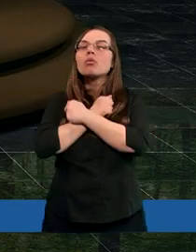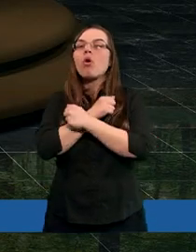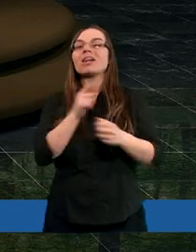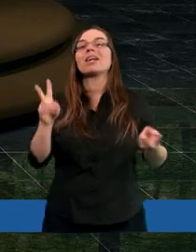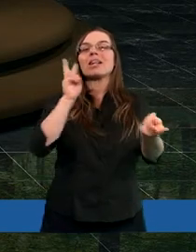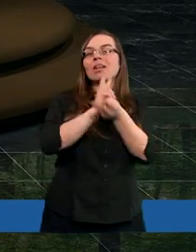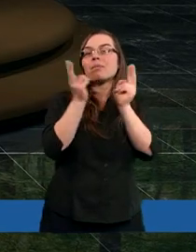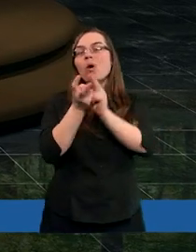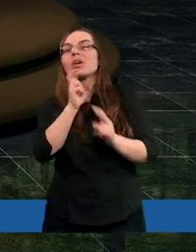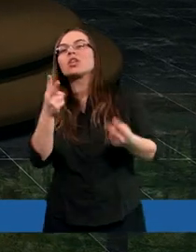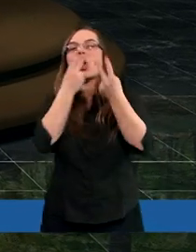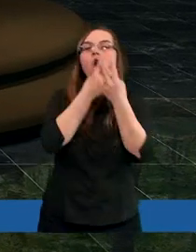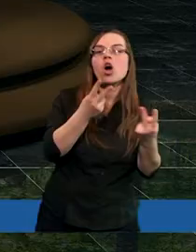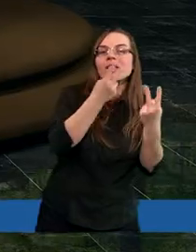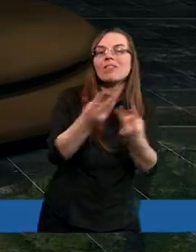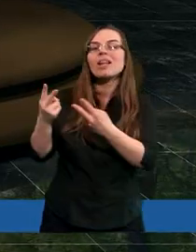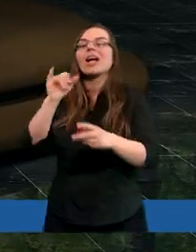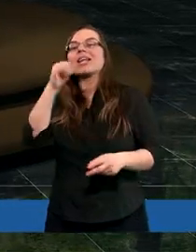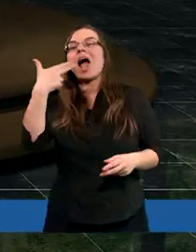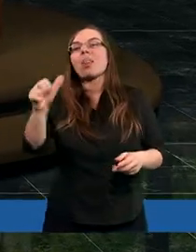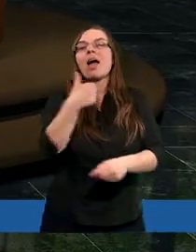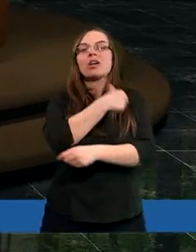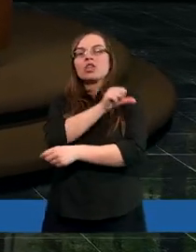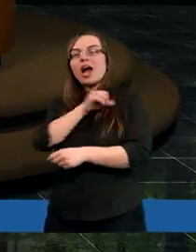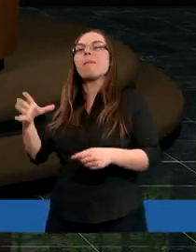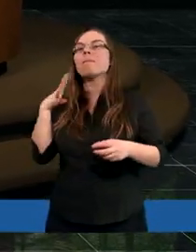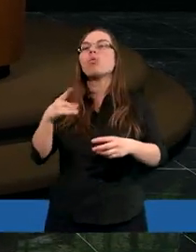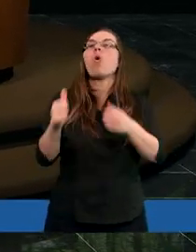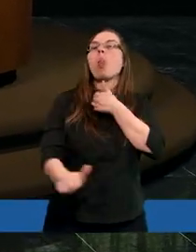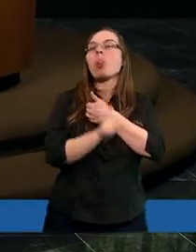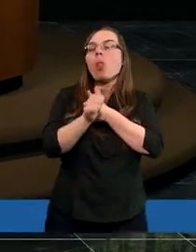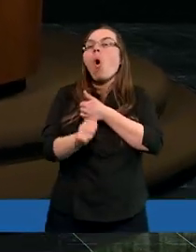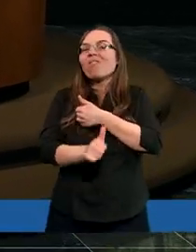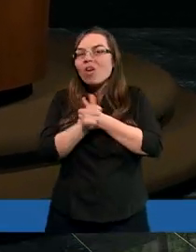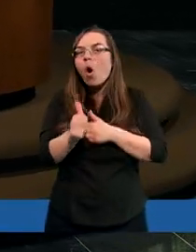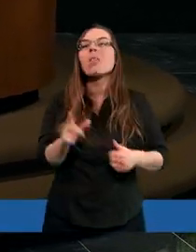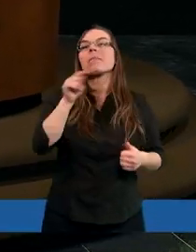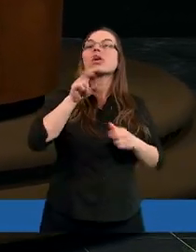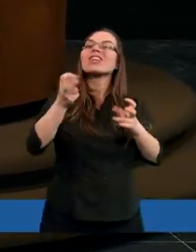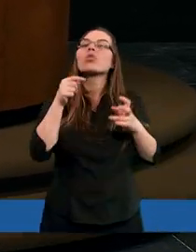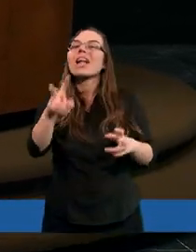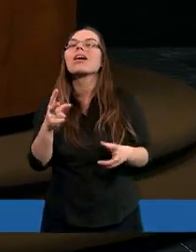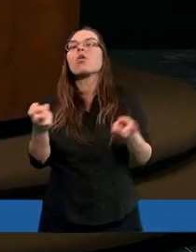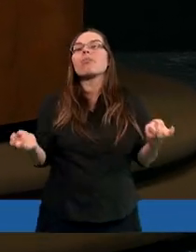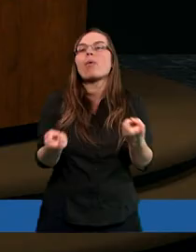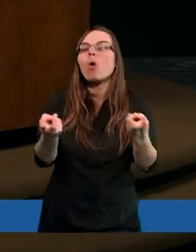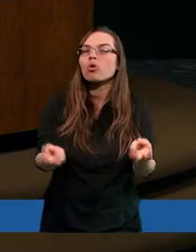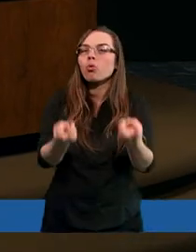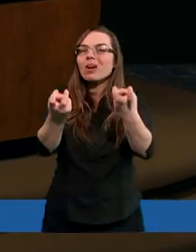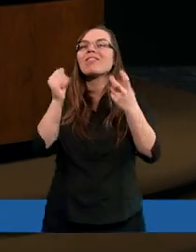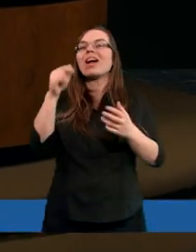Spotykanie się czy odwiedzanie Jana Chrzciciela było dowodem, że kogoś takiego poszukiwali i teraz